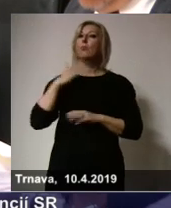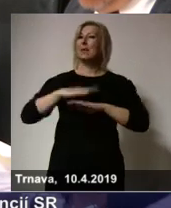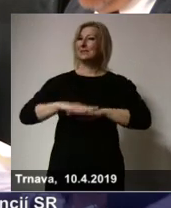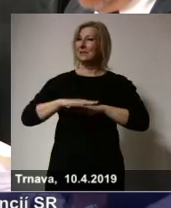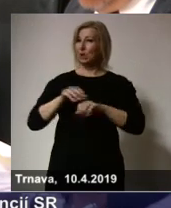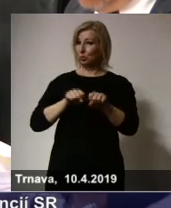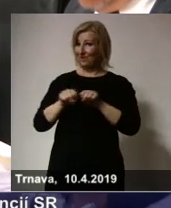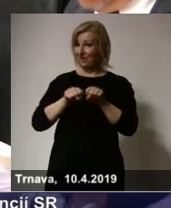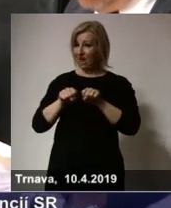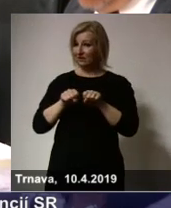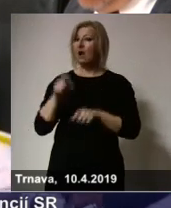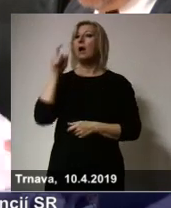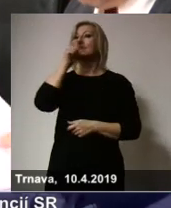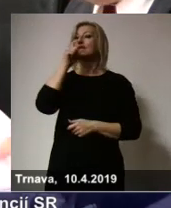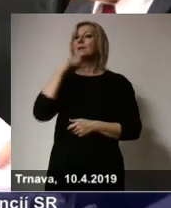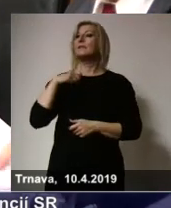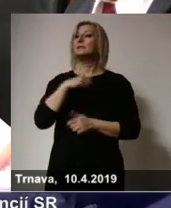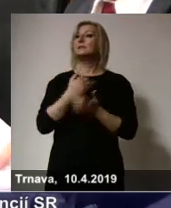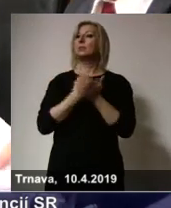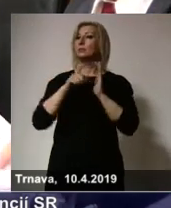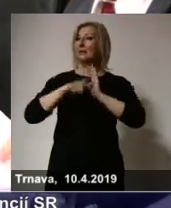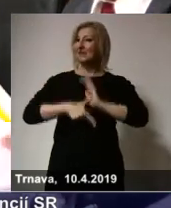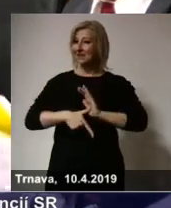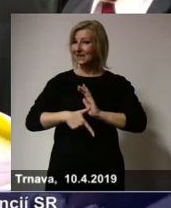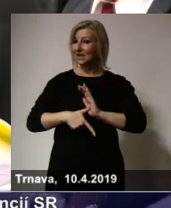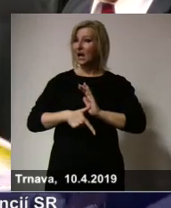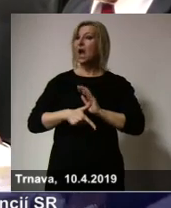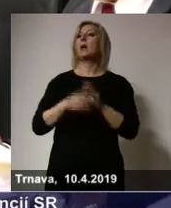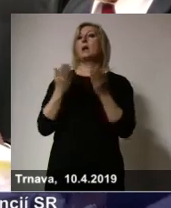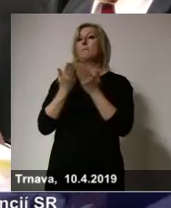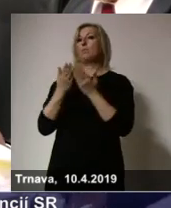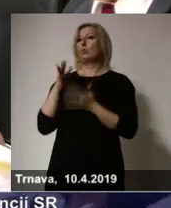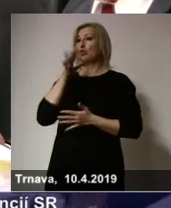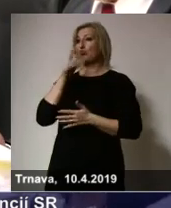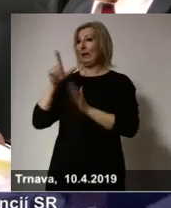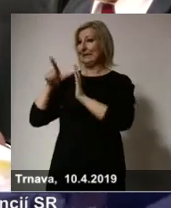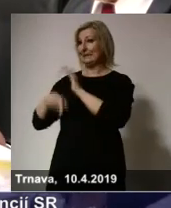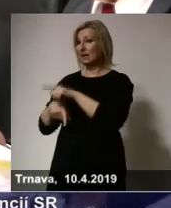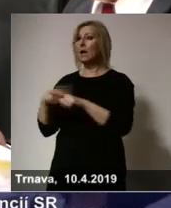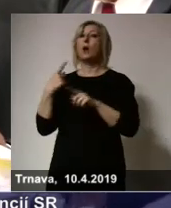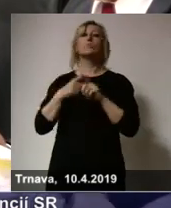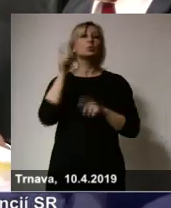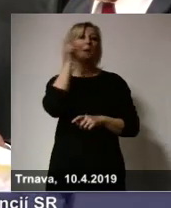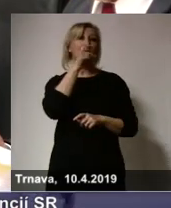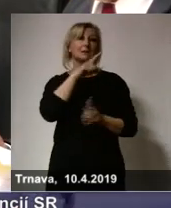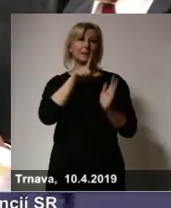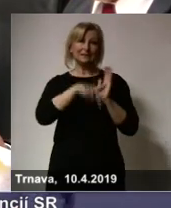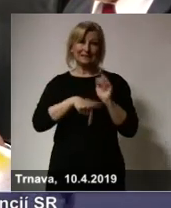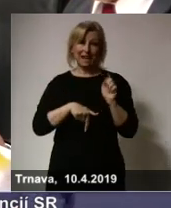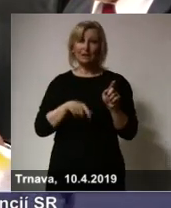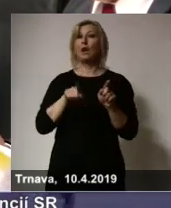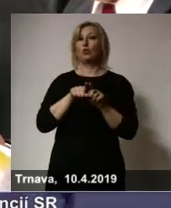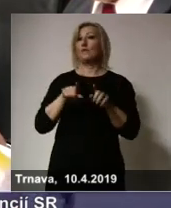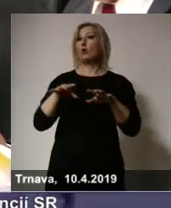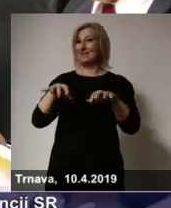bola Trnavskému samosprávnemu kraju, podobne Žilinskému samosprávnemu kraju a Banskobystrickému samosprávnemu kraju